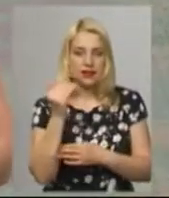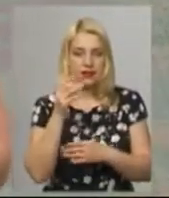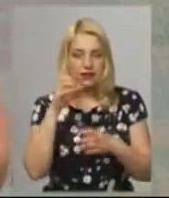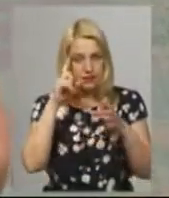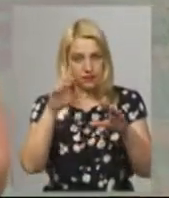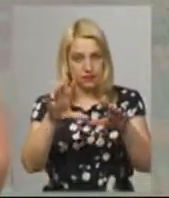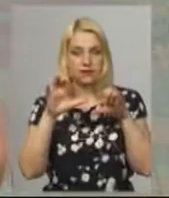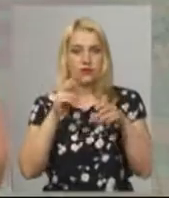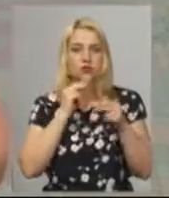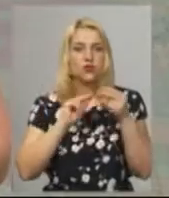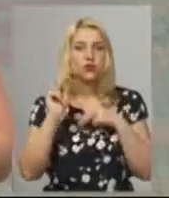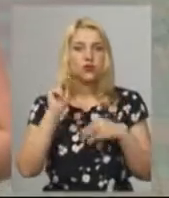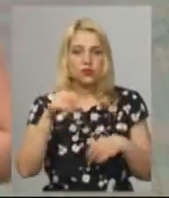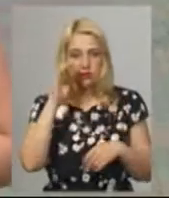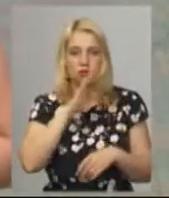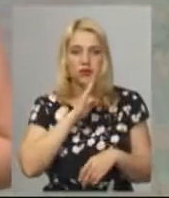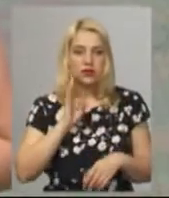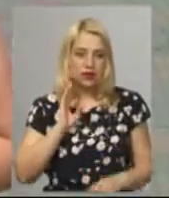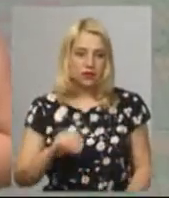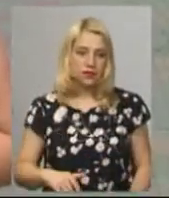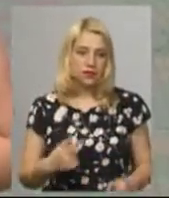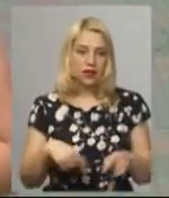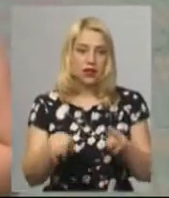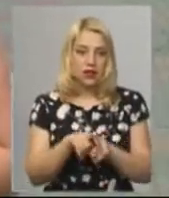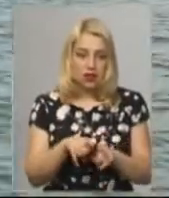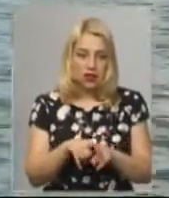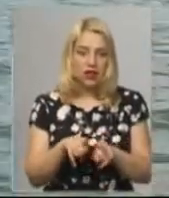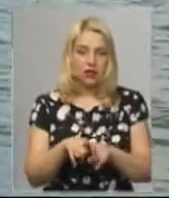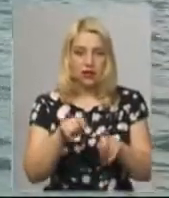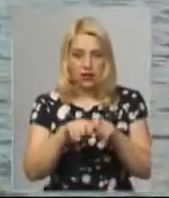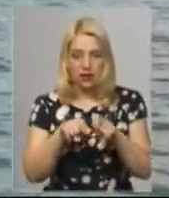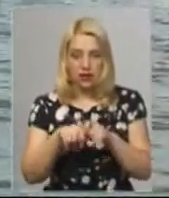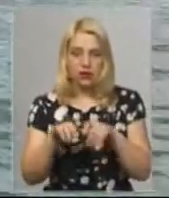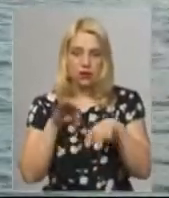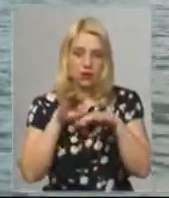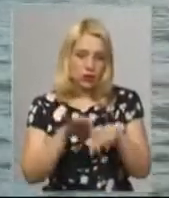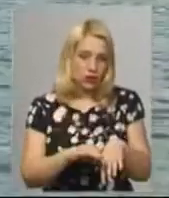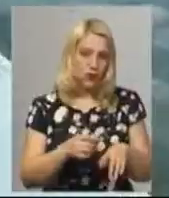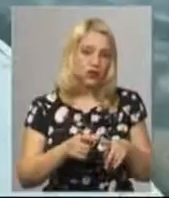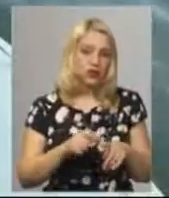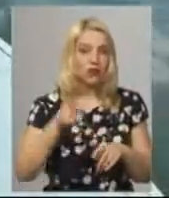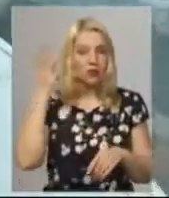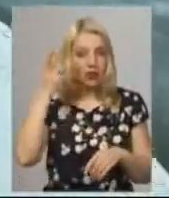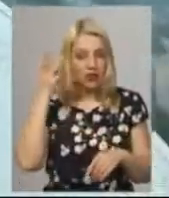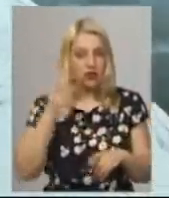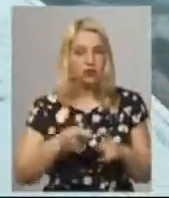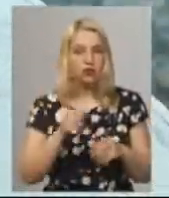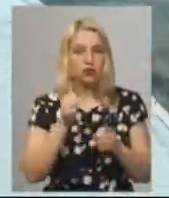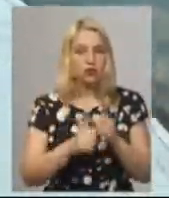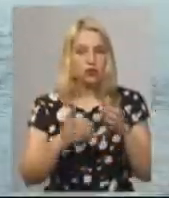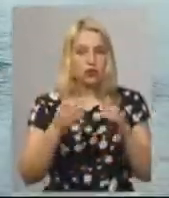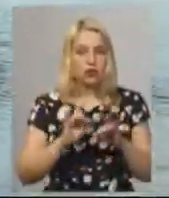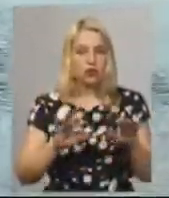все ж таки краще сприймає, ніж те, що говорять батьки. Такі рейди ДСНСники проводять щоденно у Хмельницькому